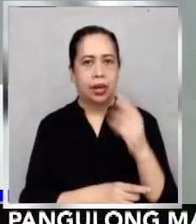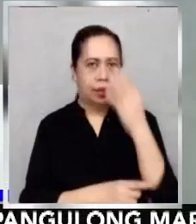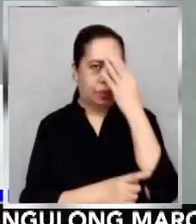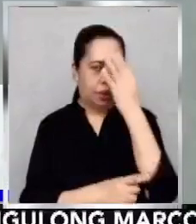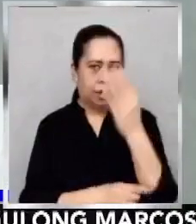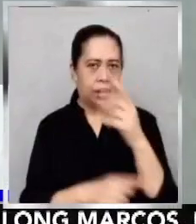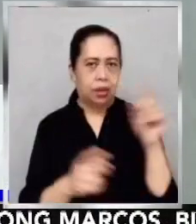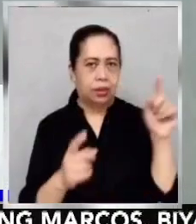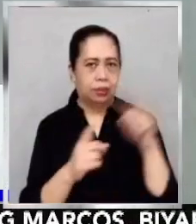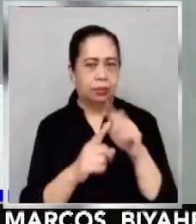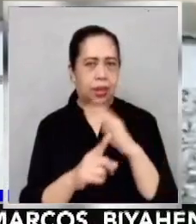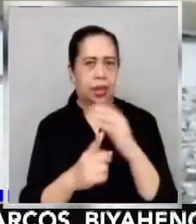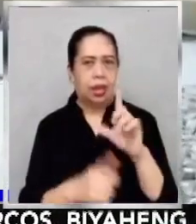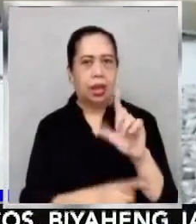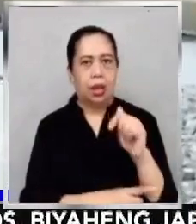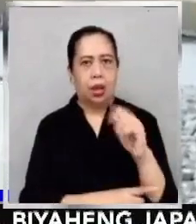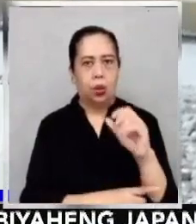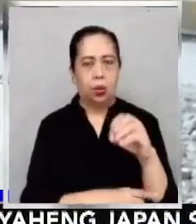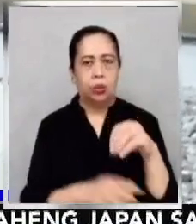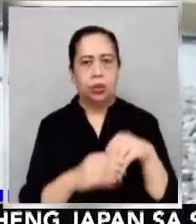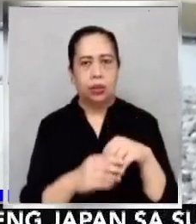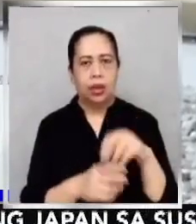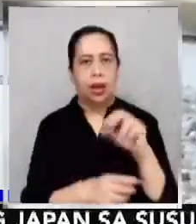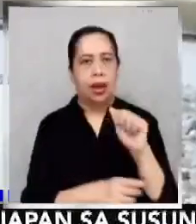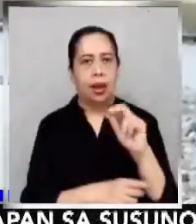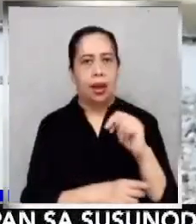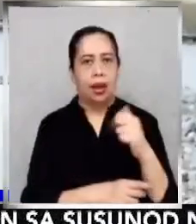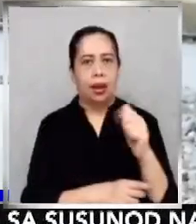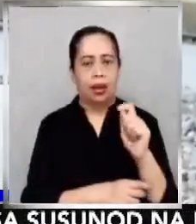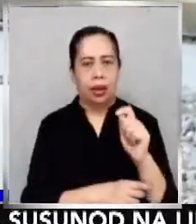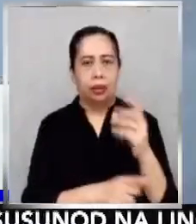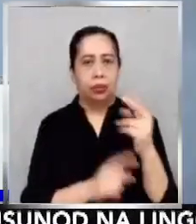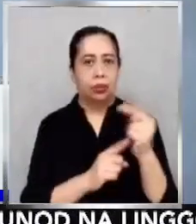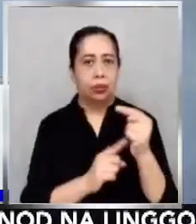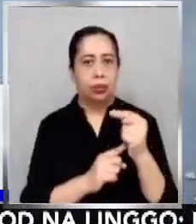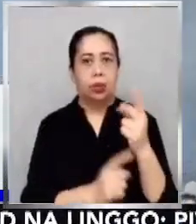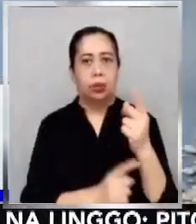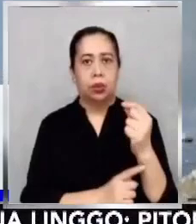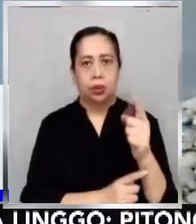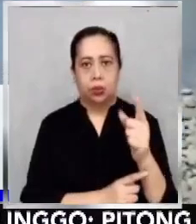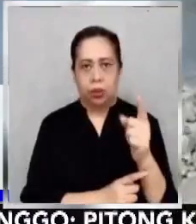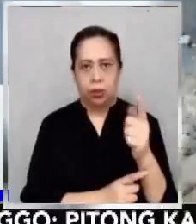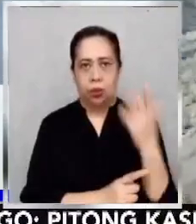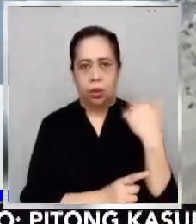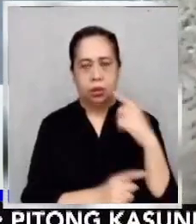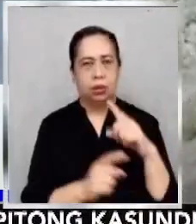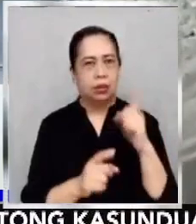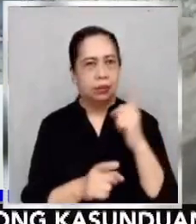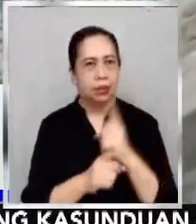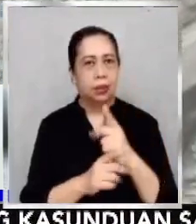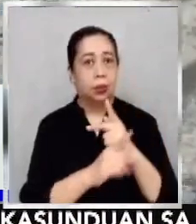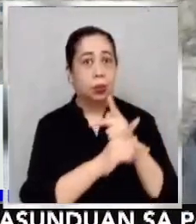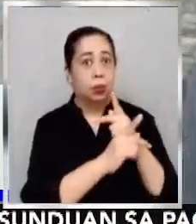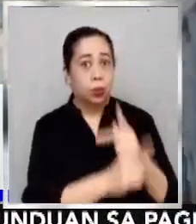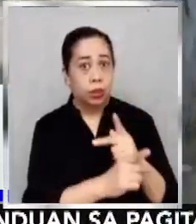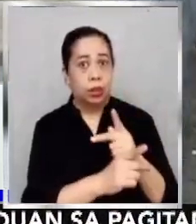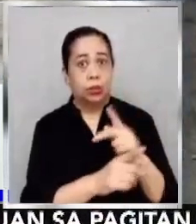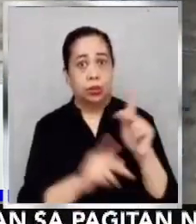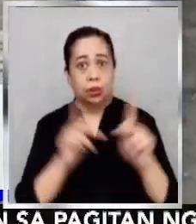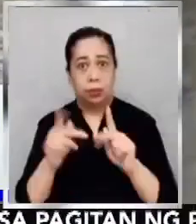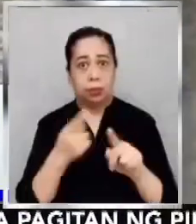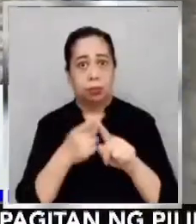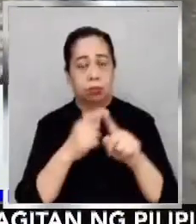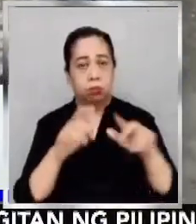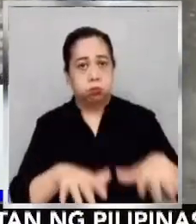Barangay Laog sa bayan ng Angat, Nobyembre taong 2021. Pero ang dapat na proteksyon ng mga residente mula sa pag-apaw